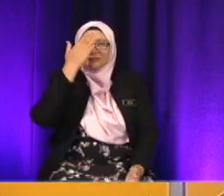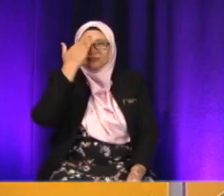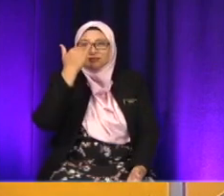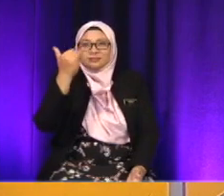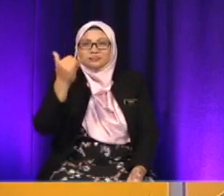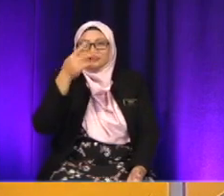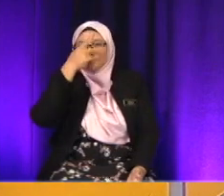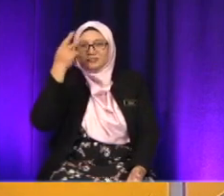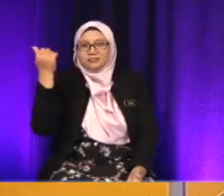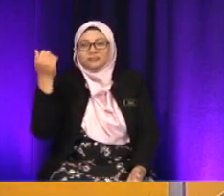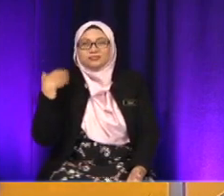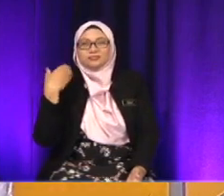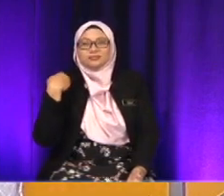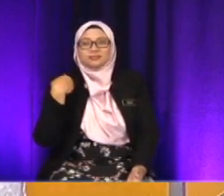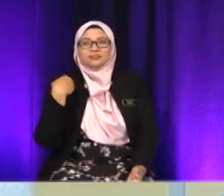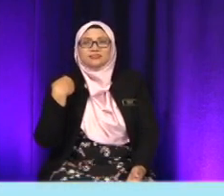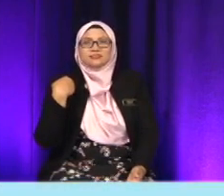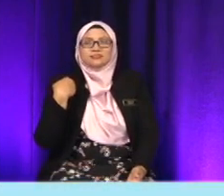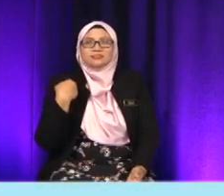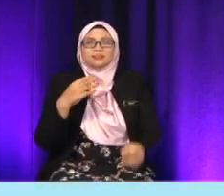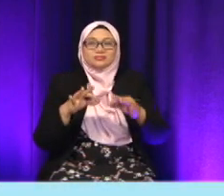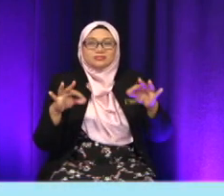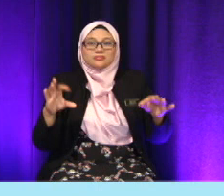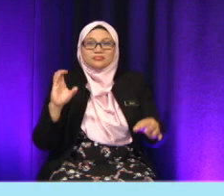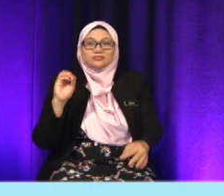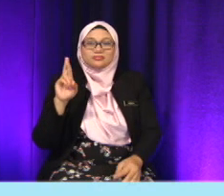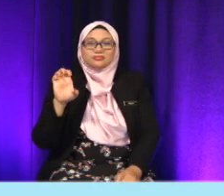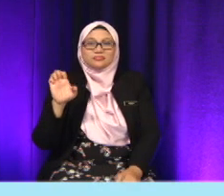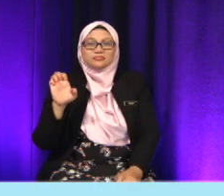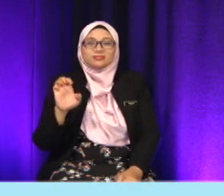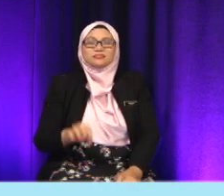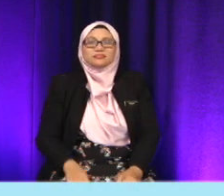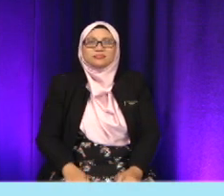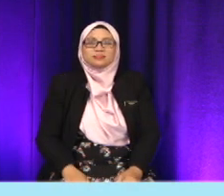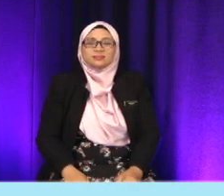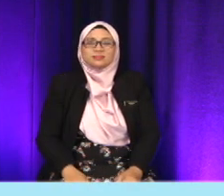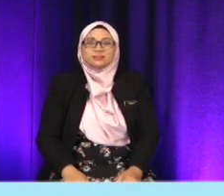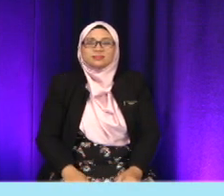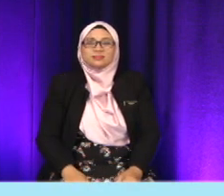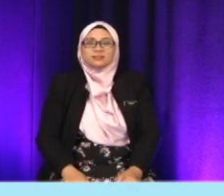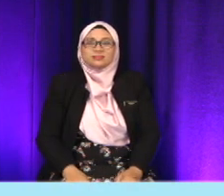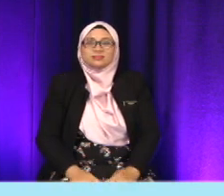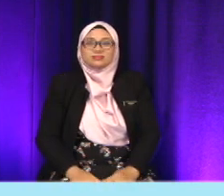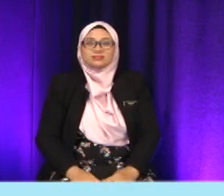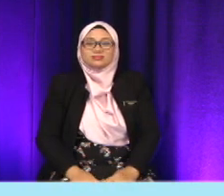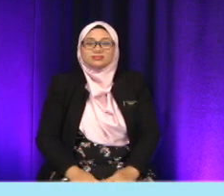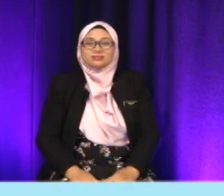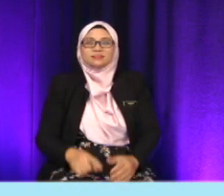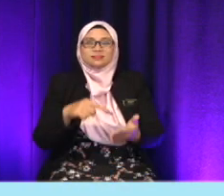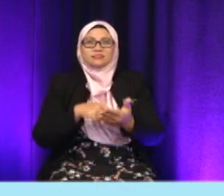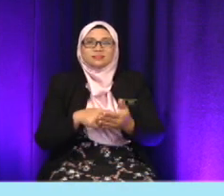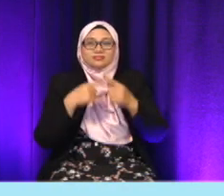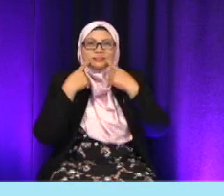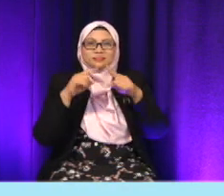kemudian hasil jumlah dipulangkan kepada sap atau cara yang memanggil Oke so ini adalah